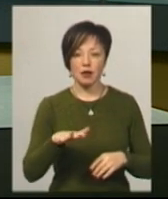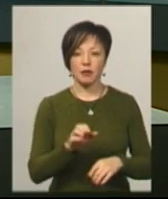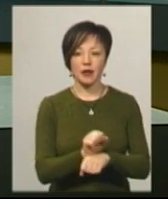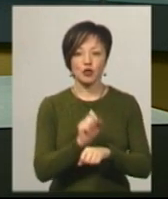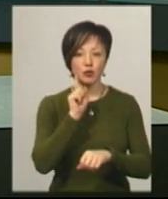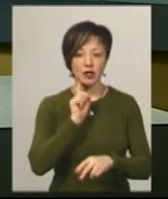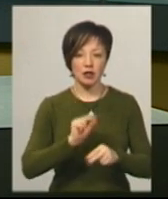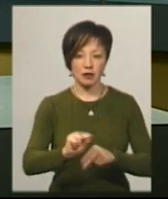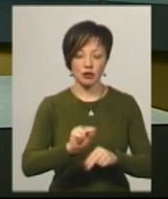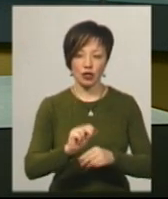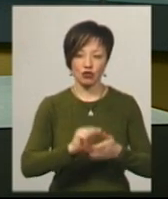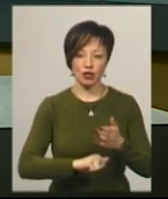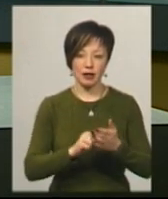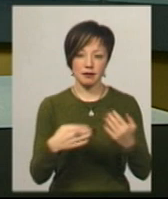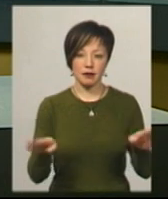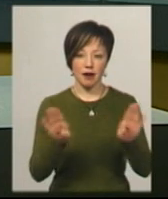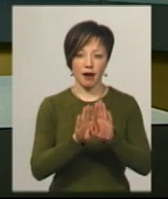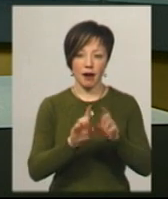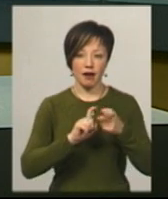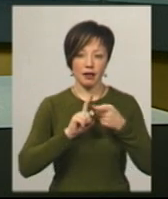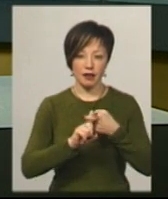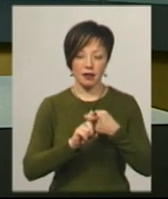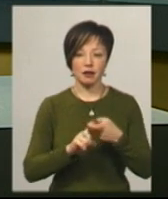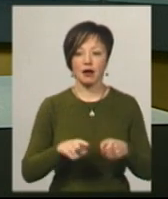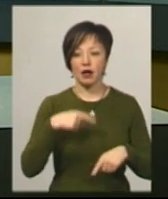призупинили освітній процес через карантин. Про це каже